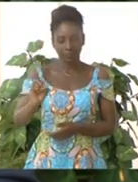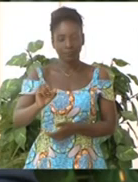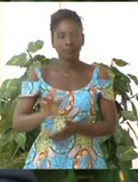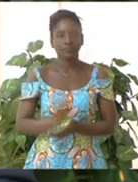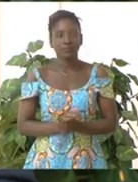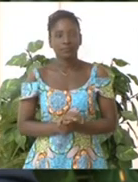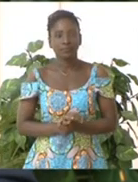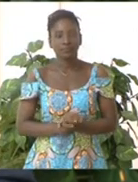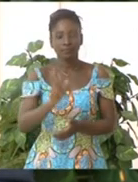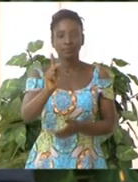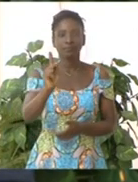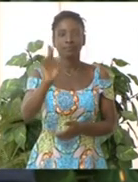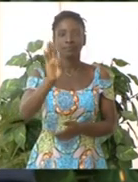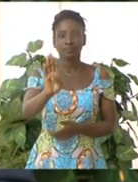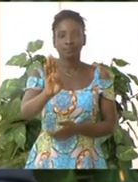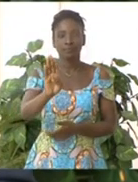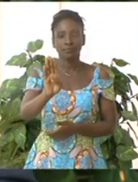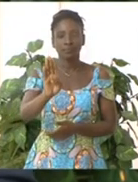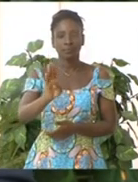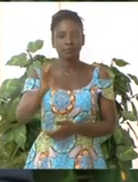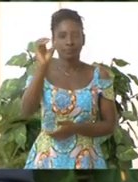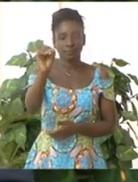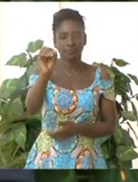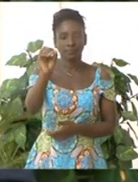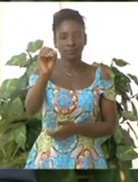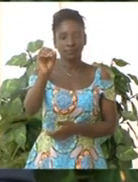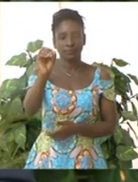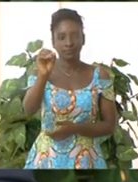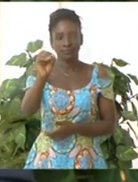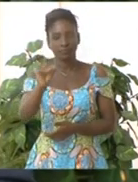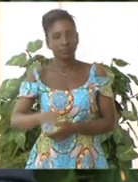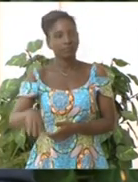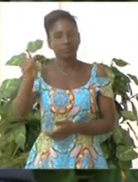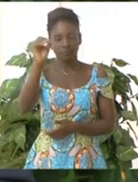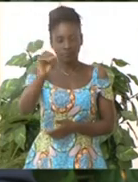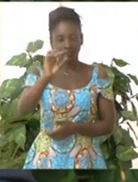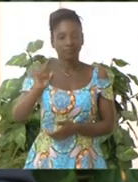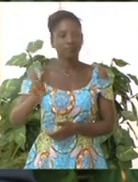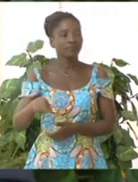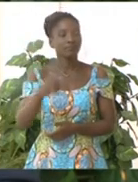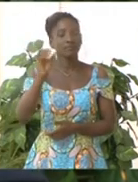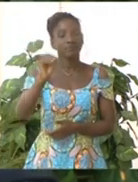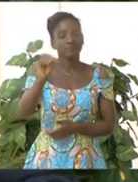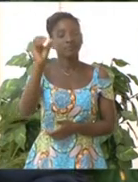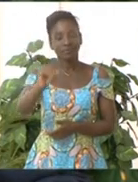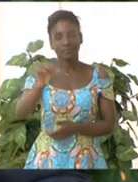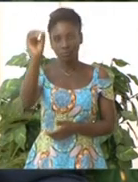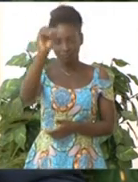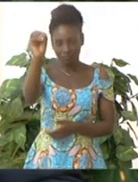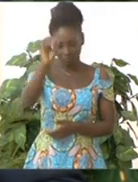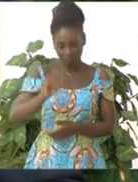kouadio konan bertin 0 soit 0,00 pour